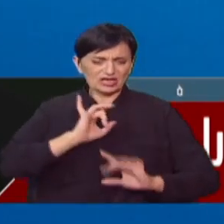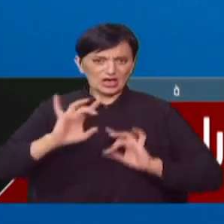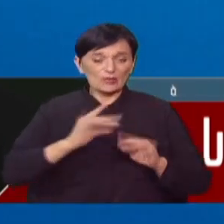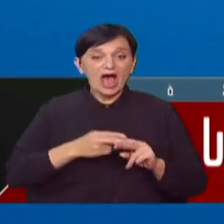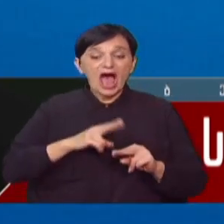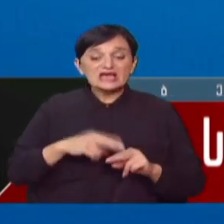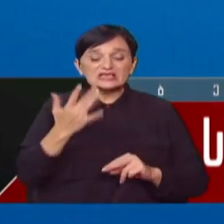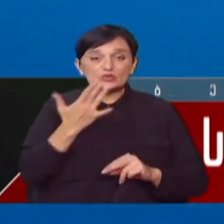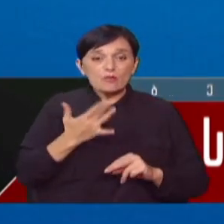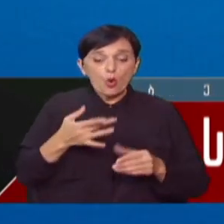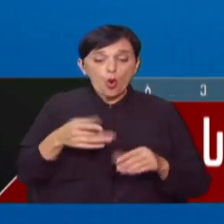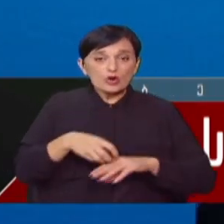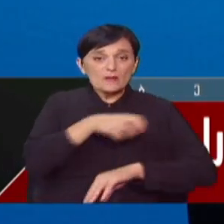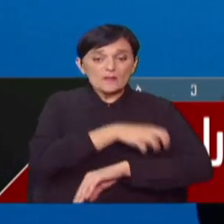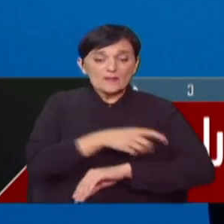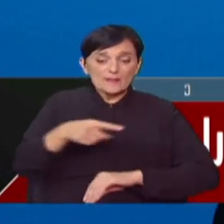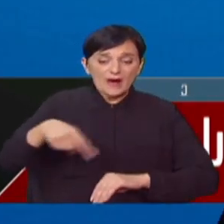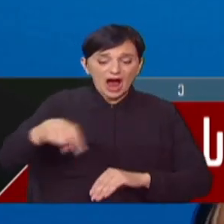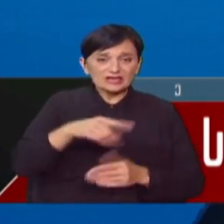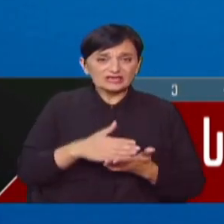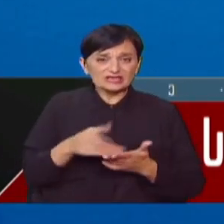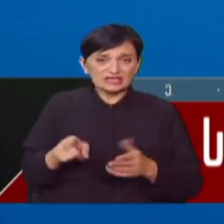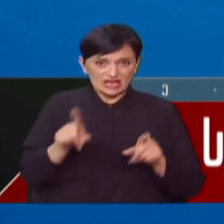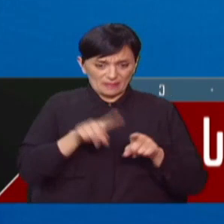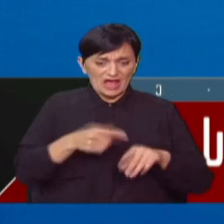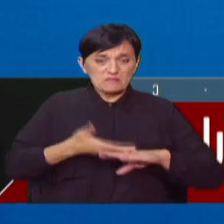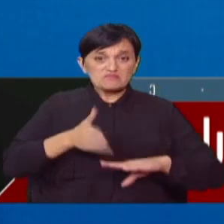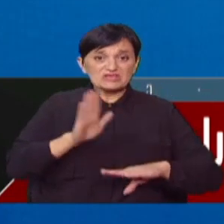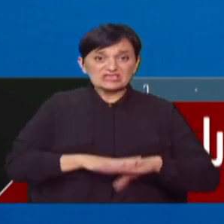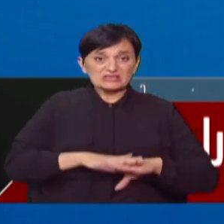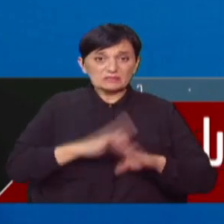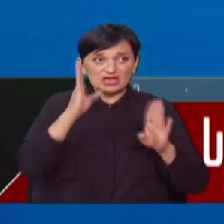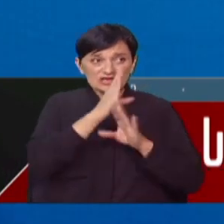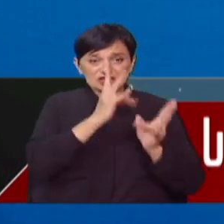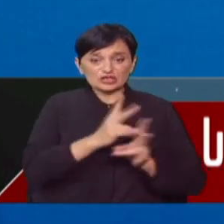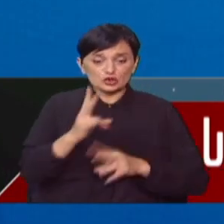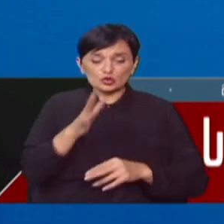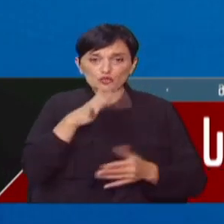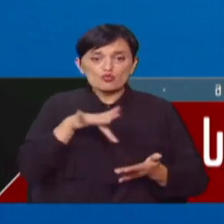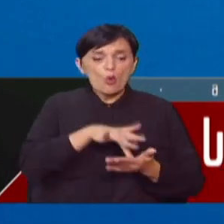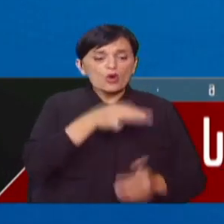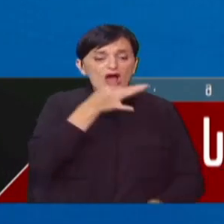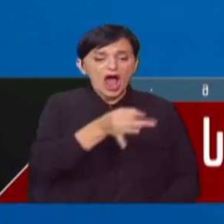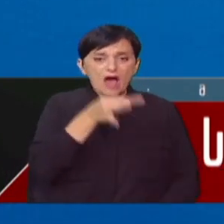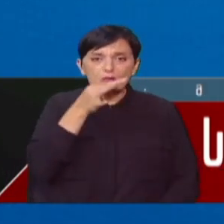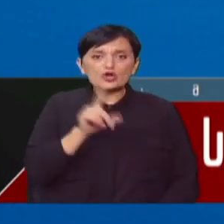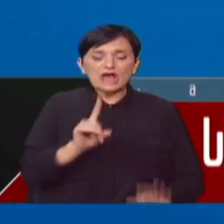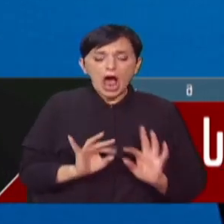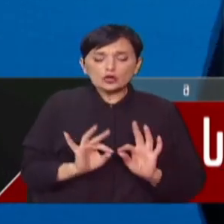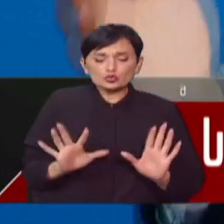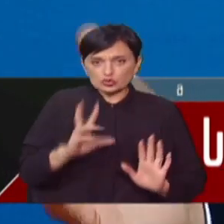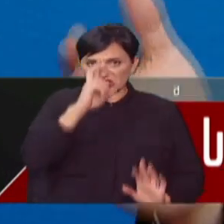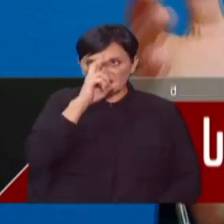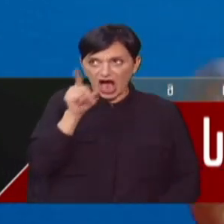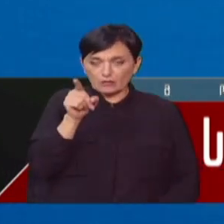ის პოლიტიკური პარტია, რომელიც ასეთი უმძიმე სტიქიების დროს მოქალაქეებს ეუბნებოდა, რა შუაშია